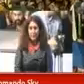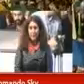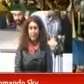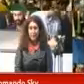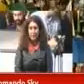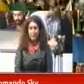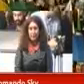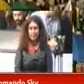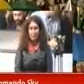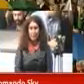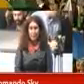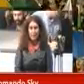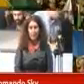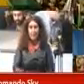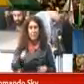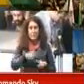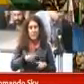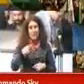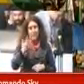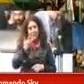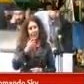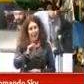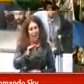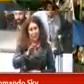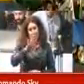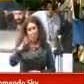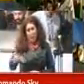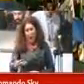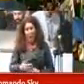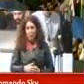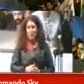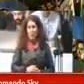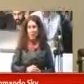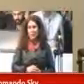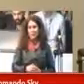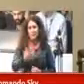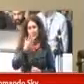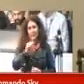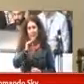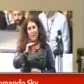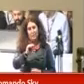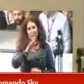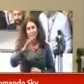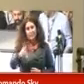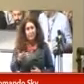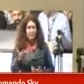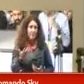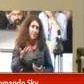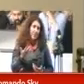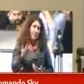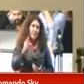Poi vorrei chiedervi ancora una cosa, un po' di carattere evangelico,